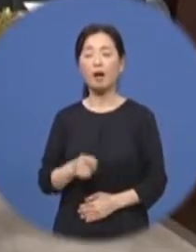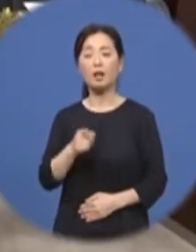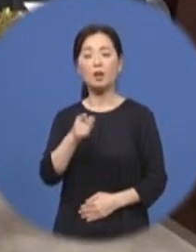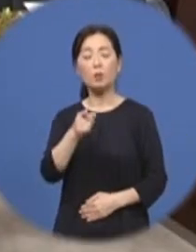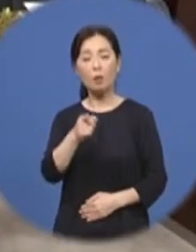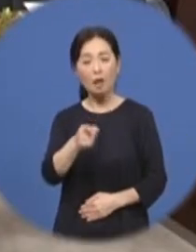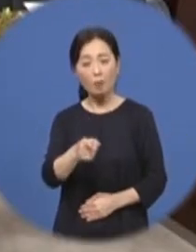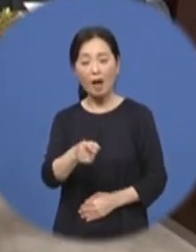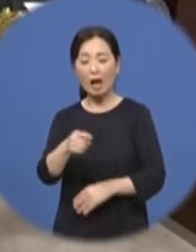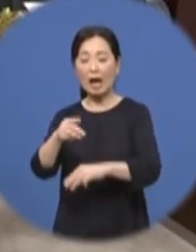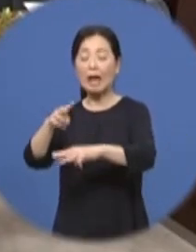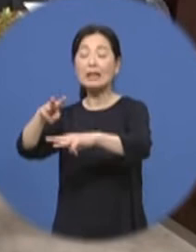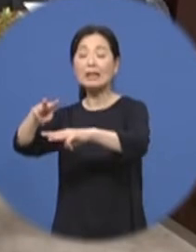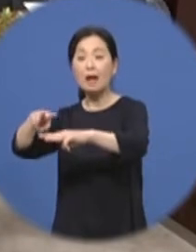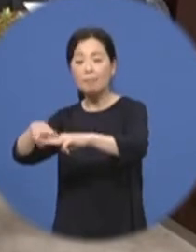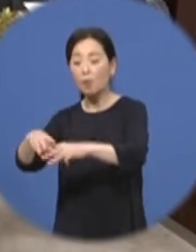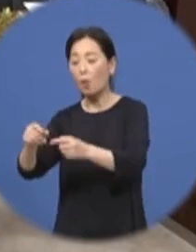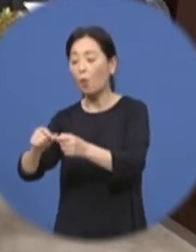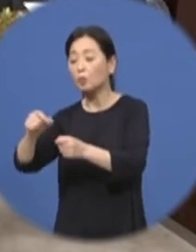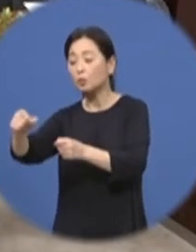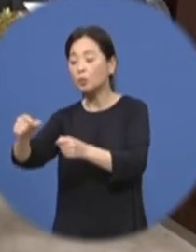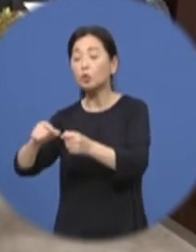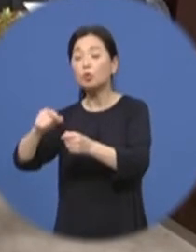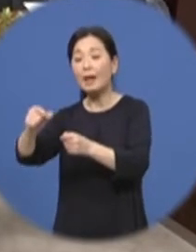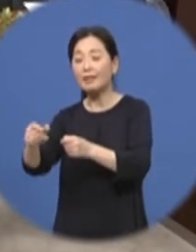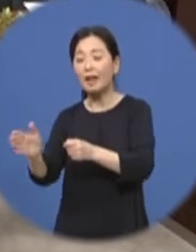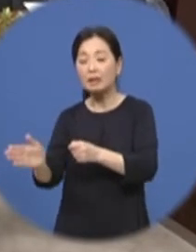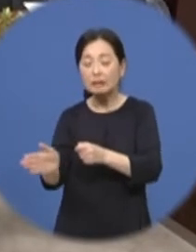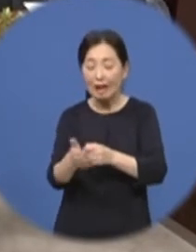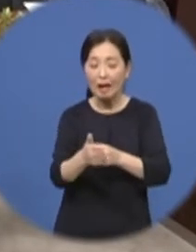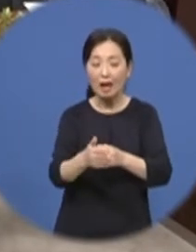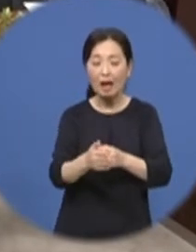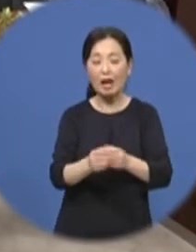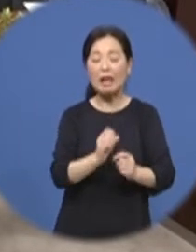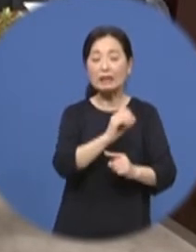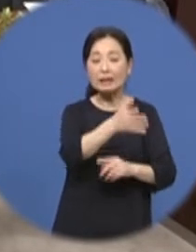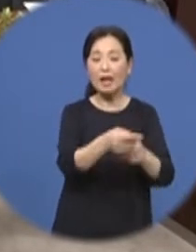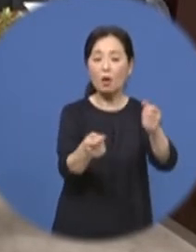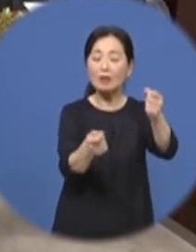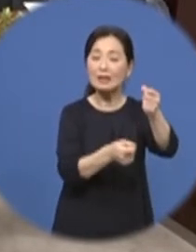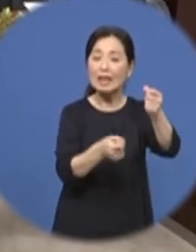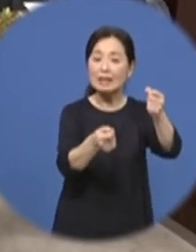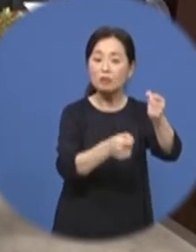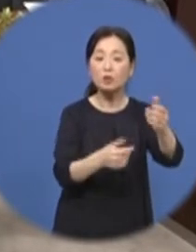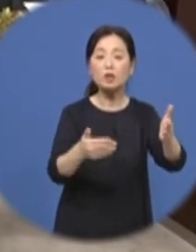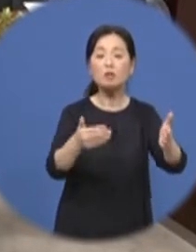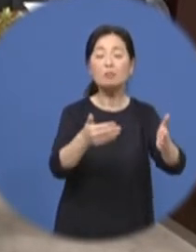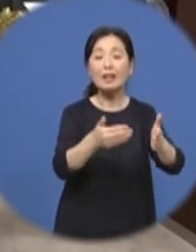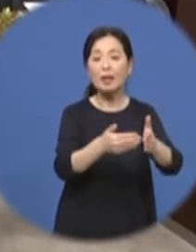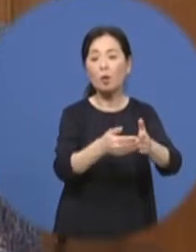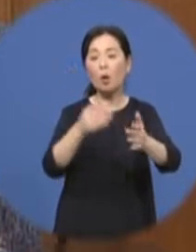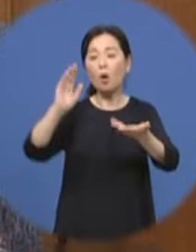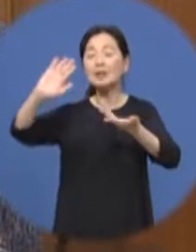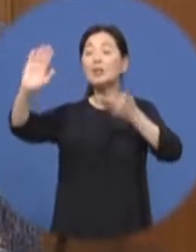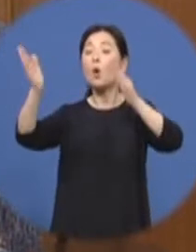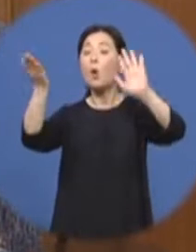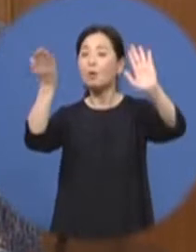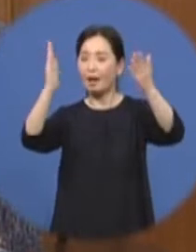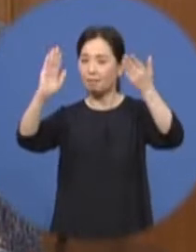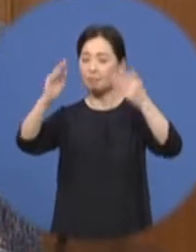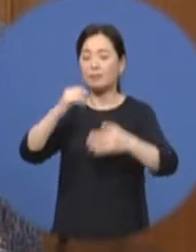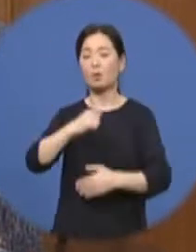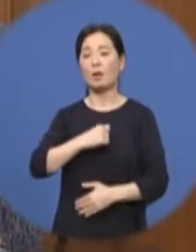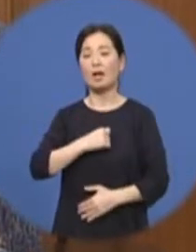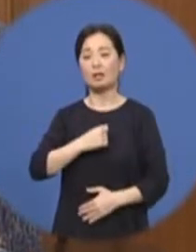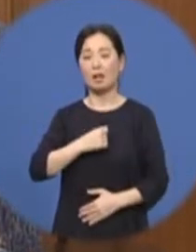田んぼを植えるところから稲作を刈り取るまでの狂言なんやということが分かったんですね。で私た